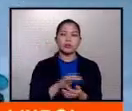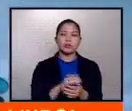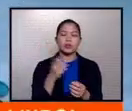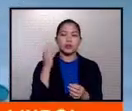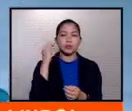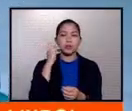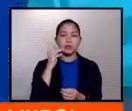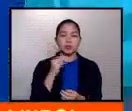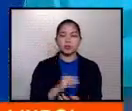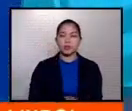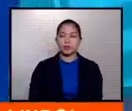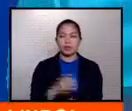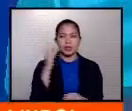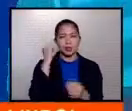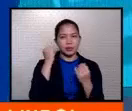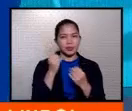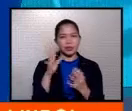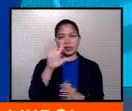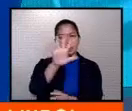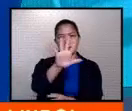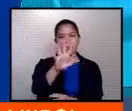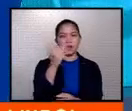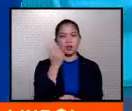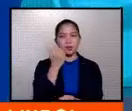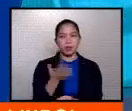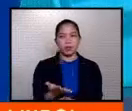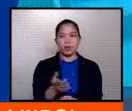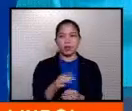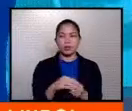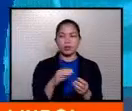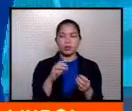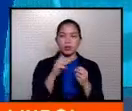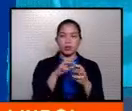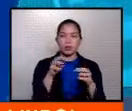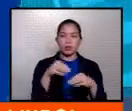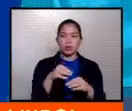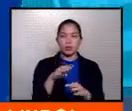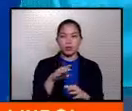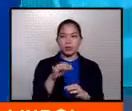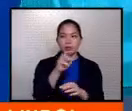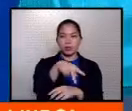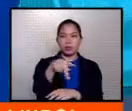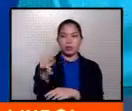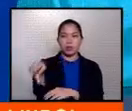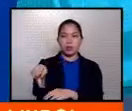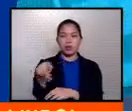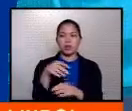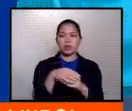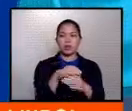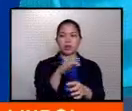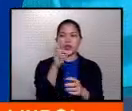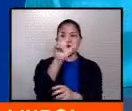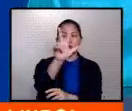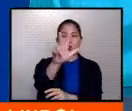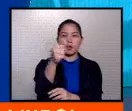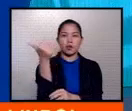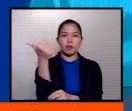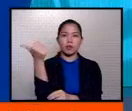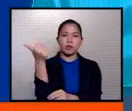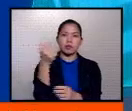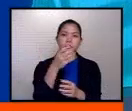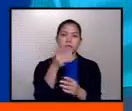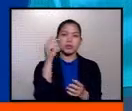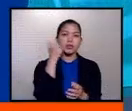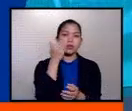Chang Marks. Naku, Idol Rafi, 5 nga sa nasawi ay mula sa gumuhong supermarket sa Porac, Pampanga. 3 iba pa ang